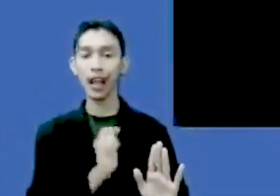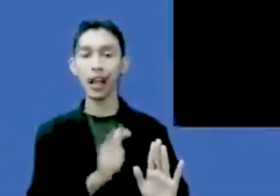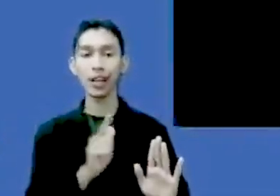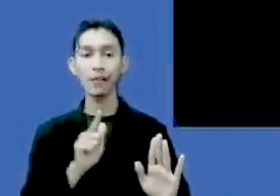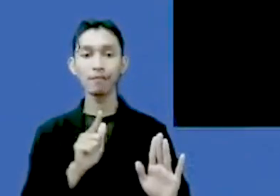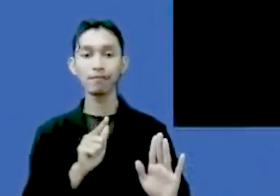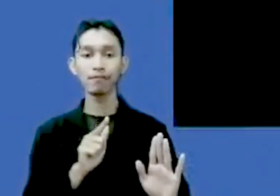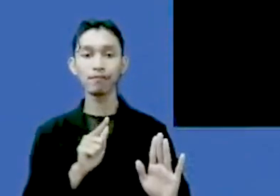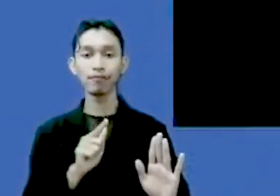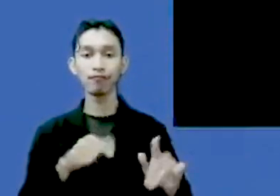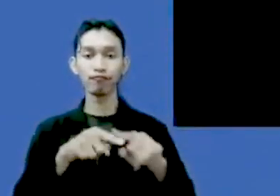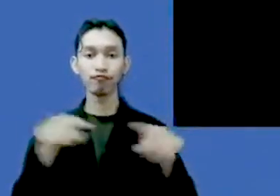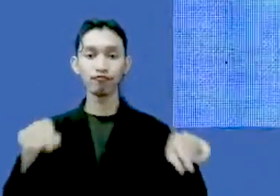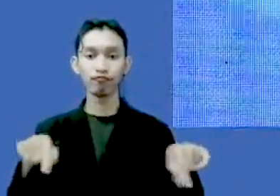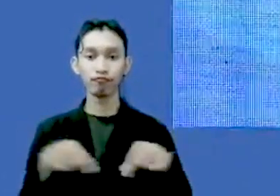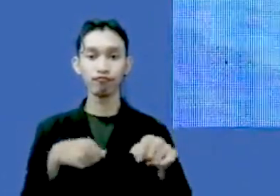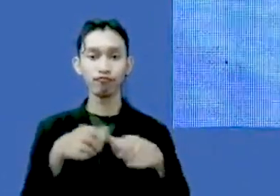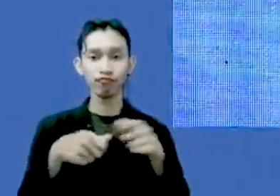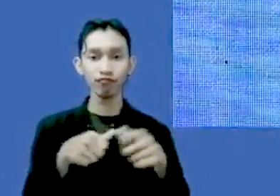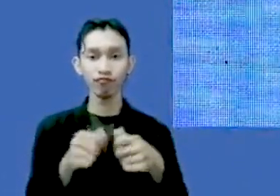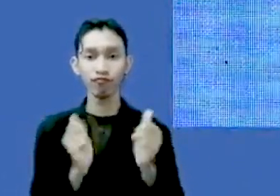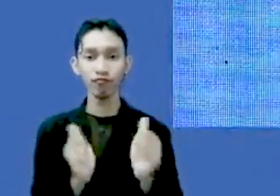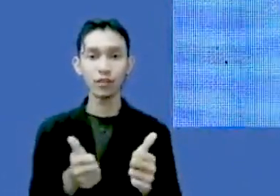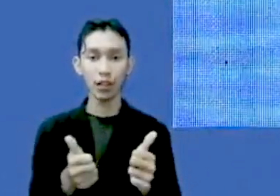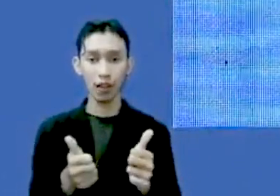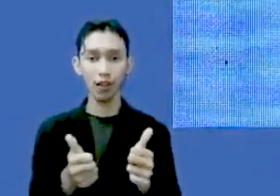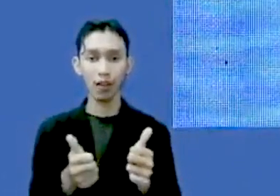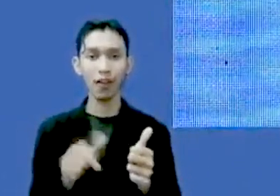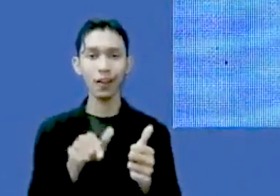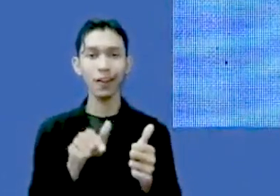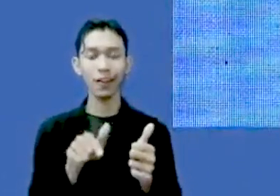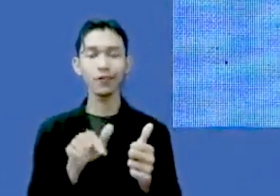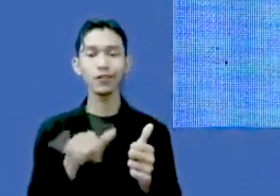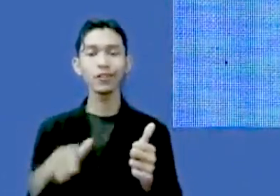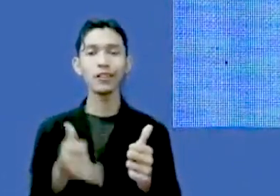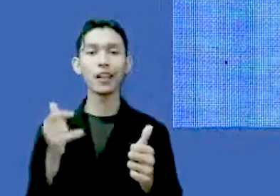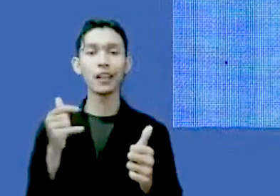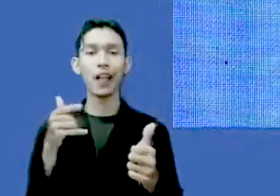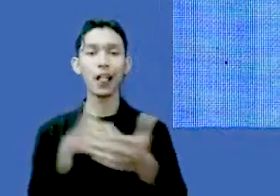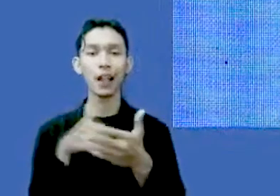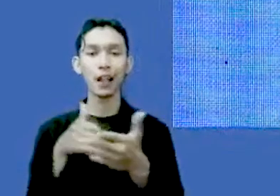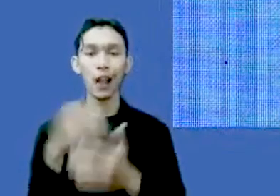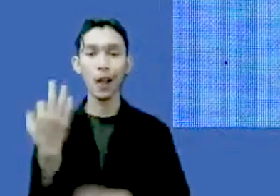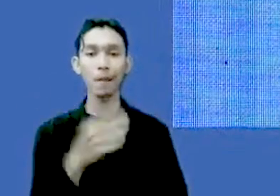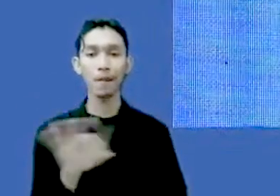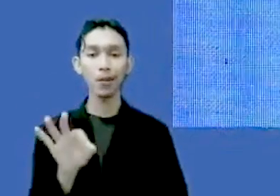yang digunakan untuk transaksi AC digital itu menjadi tantangan baru